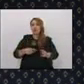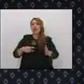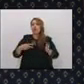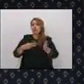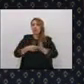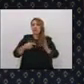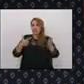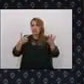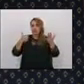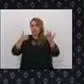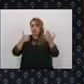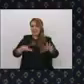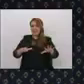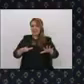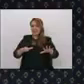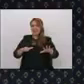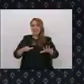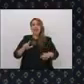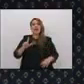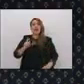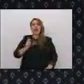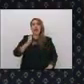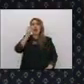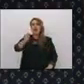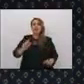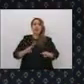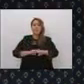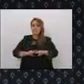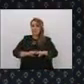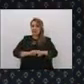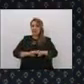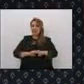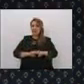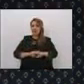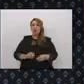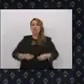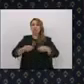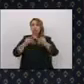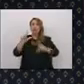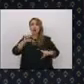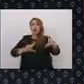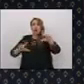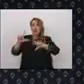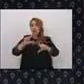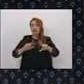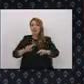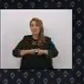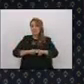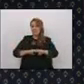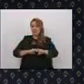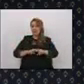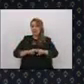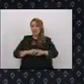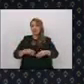2016 لم يستلم المستفيدين عقودهم ولا يدفعون الإيجار لكونهم استفادوا من